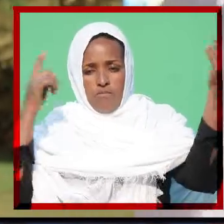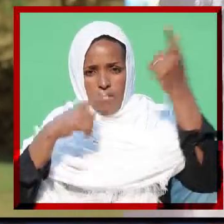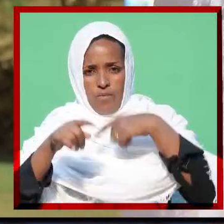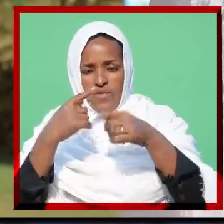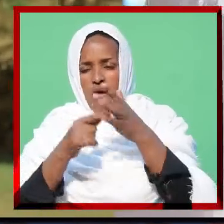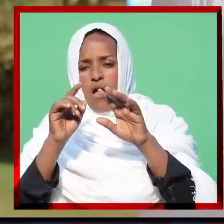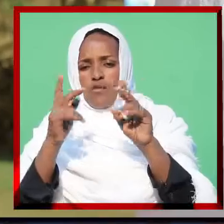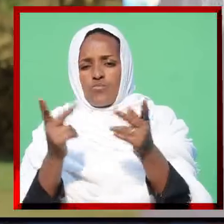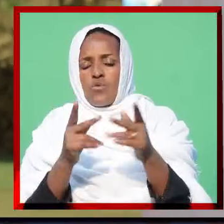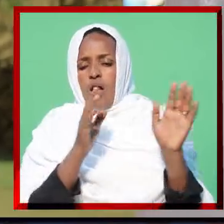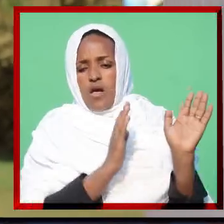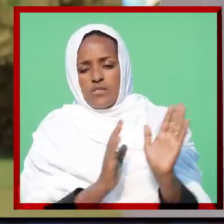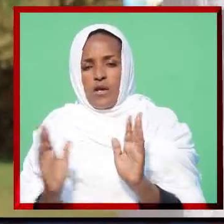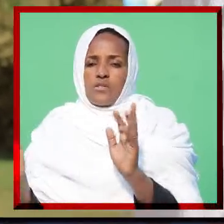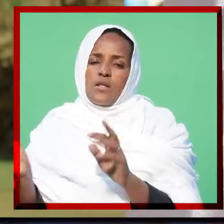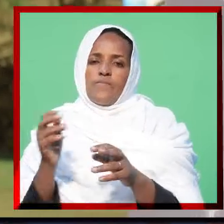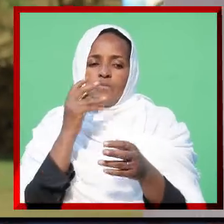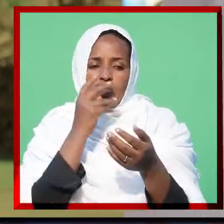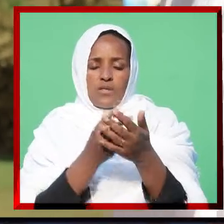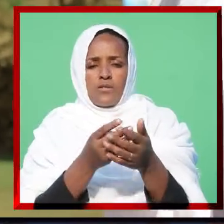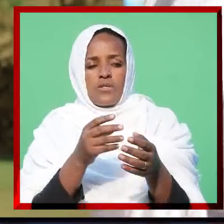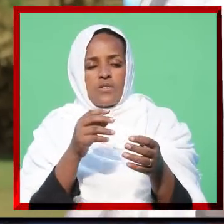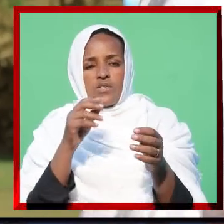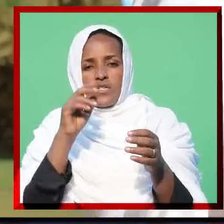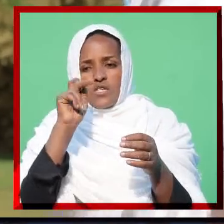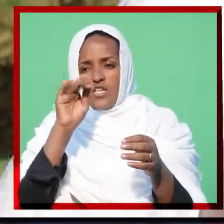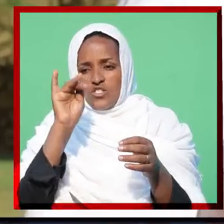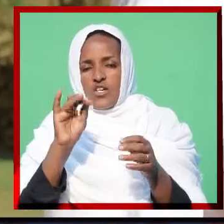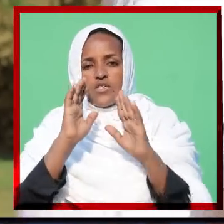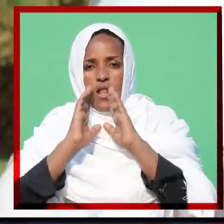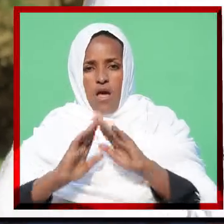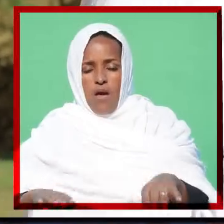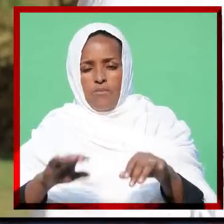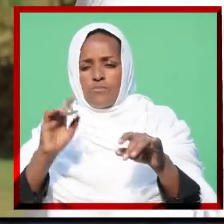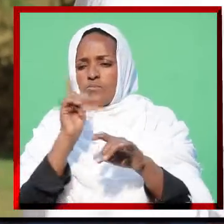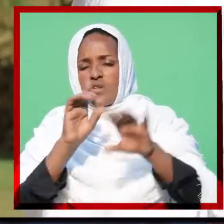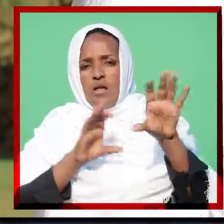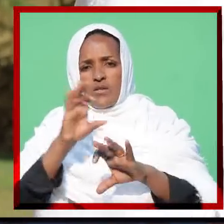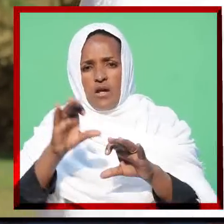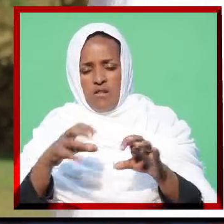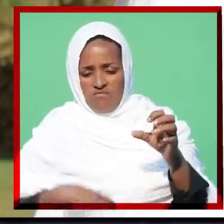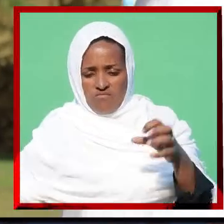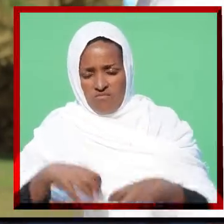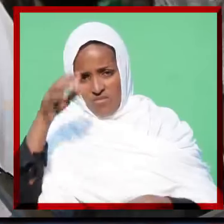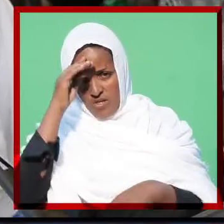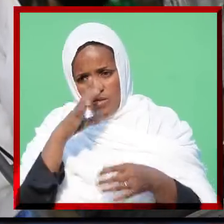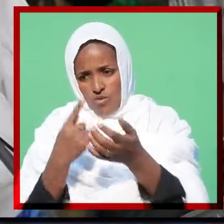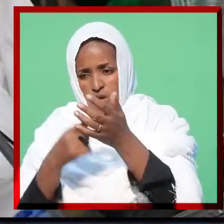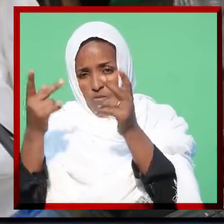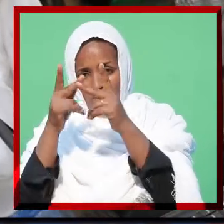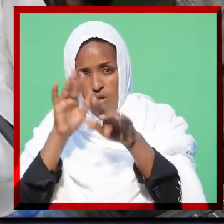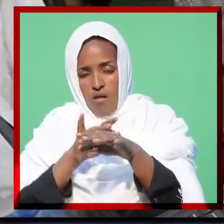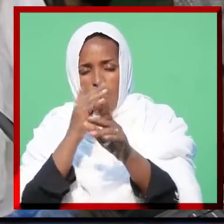ደጅ እናዘጋጅለት አሉና ደጀ ሰላም። ከኦሪትም የመጣ ነው በነገራችን ላይ። ስለዚህ ምን ያደርጋል? የተቀያየመው ሰው እዚያ ደጅ